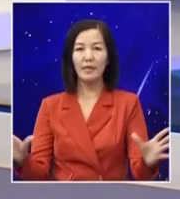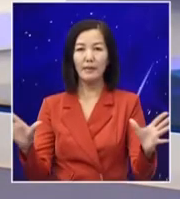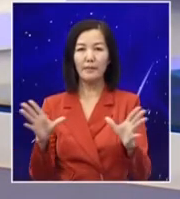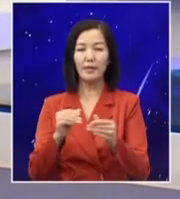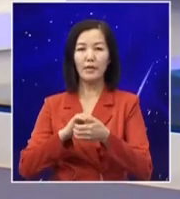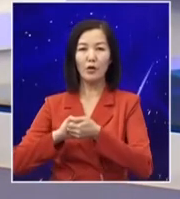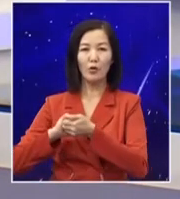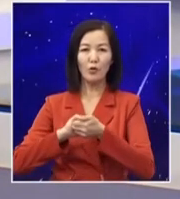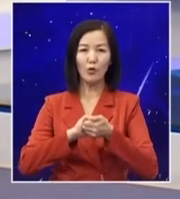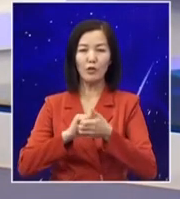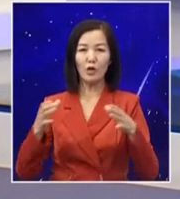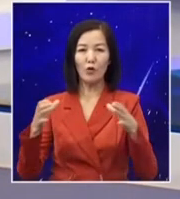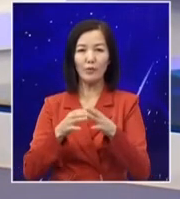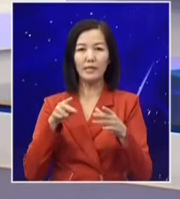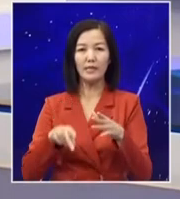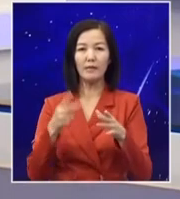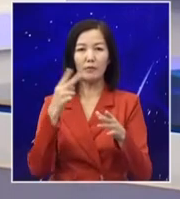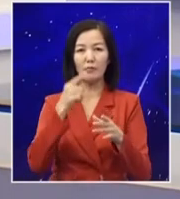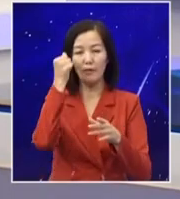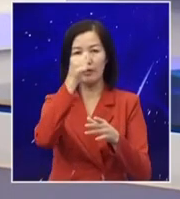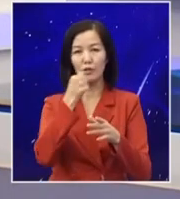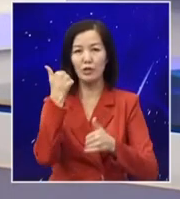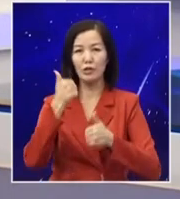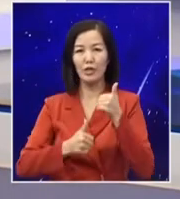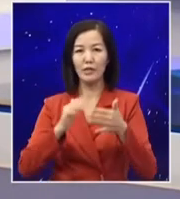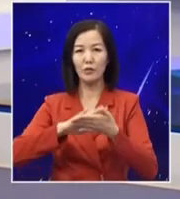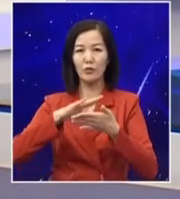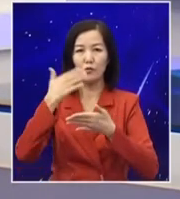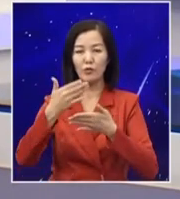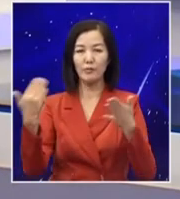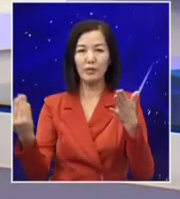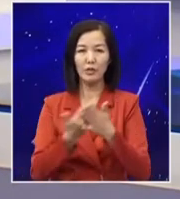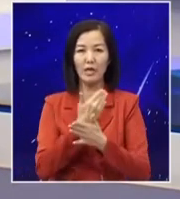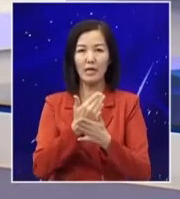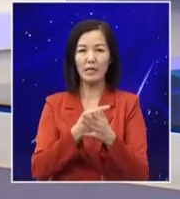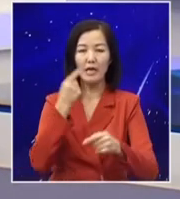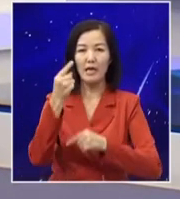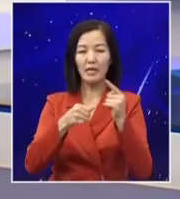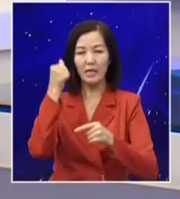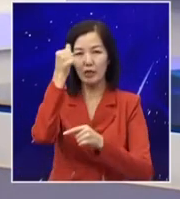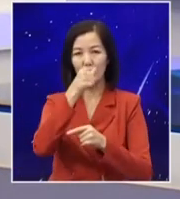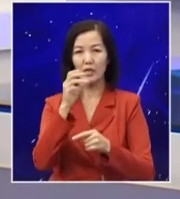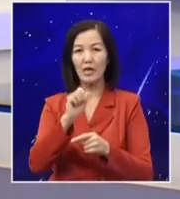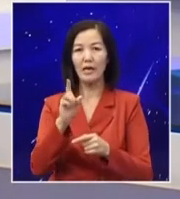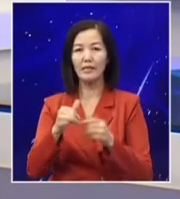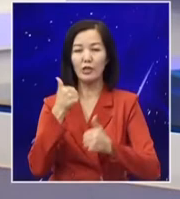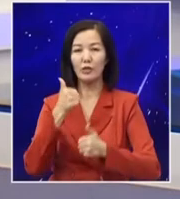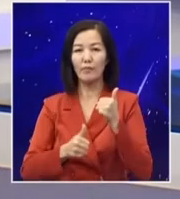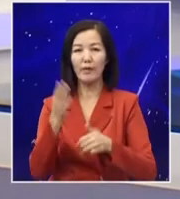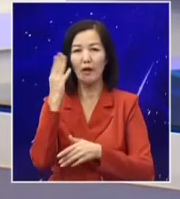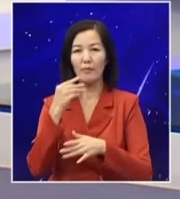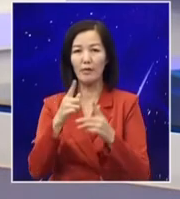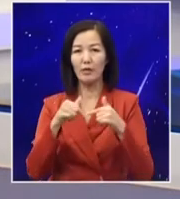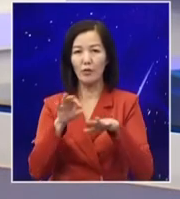Біріккен күрес қауымдастығы 2021 жылғы жарыс күнтізбесін жаңартты. Ол бойынша келесі жылғы Азия чемпионаты